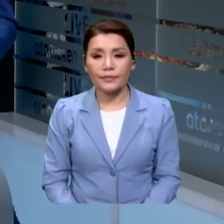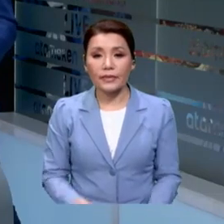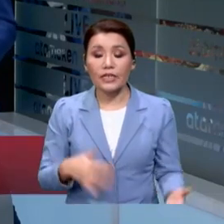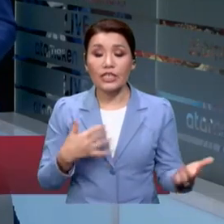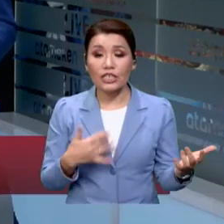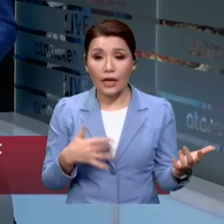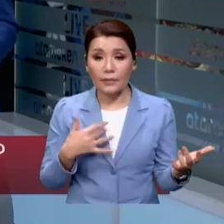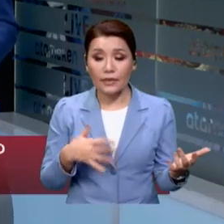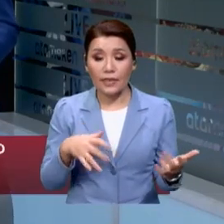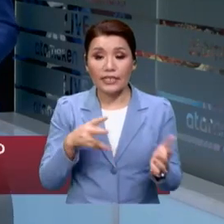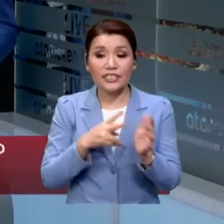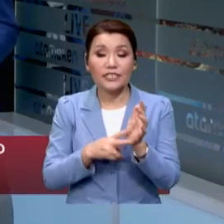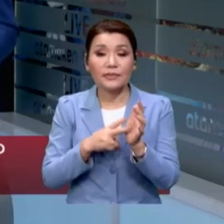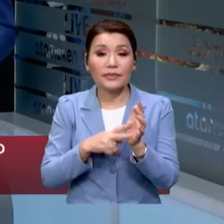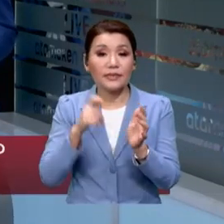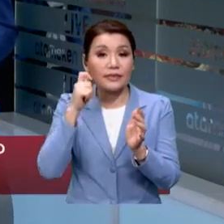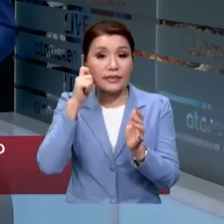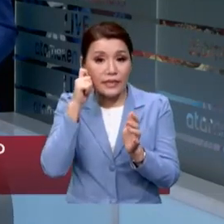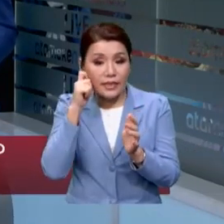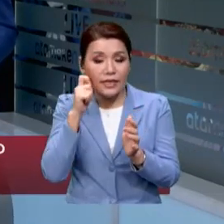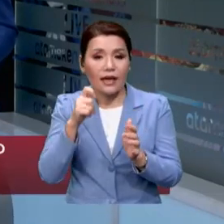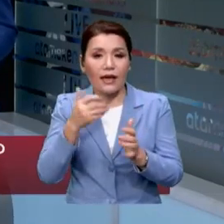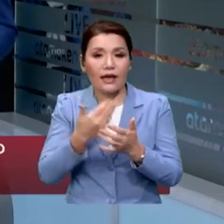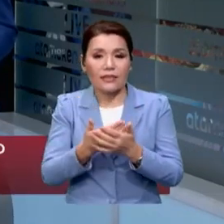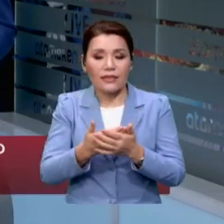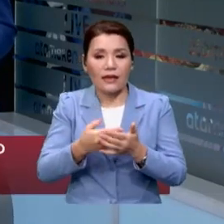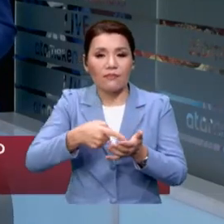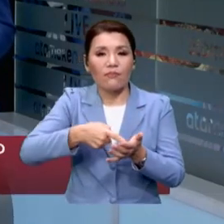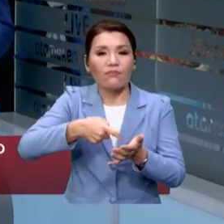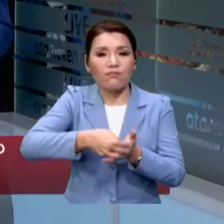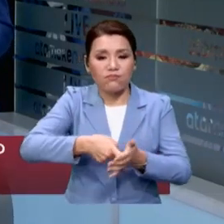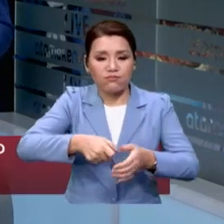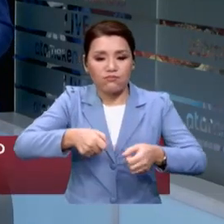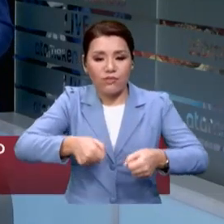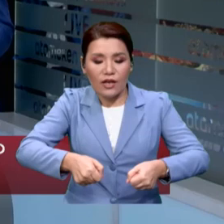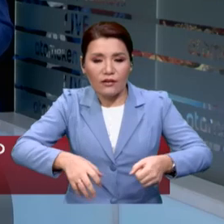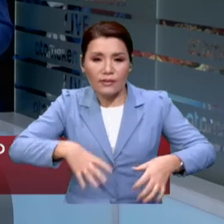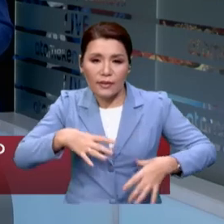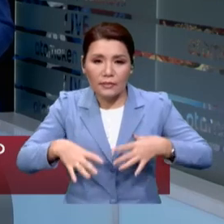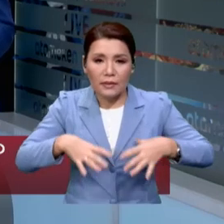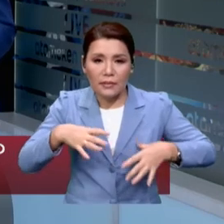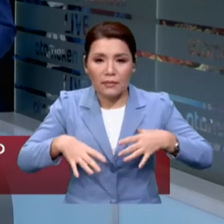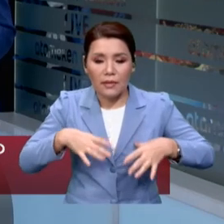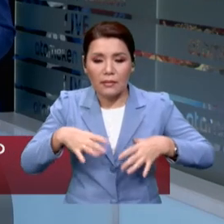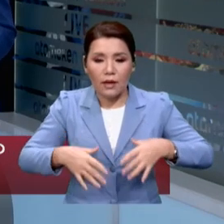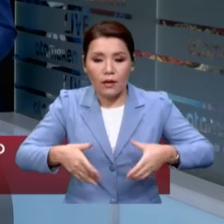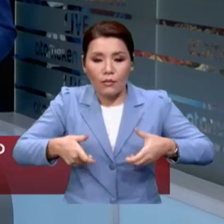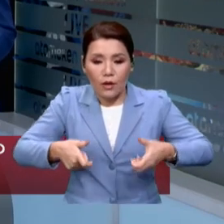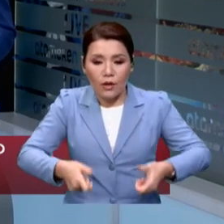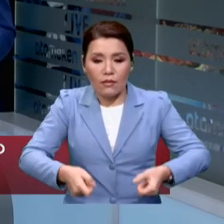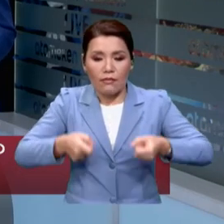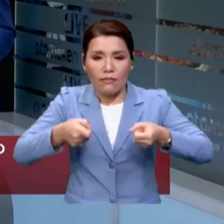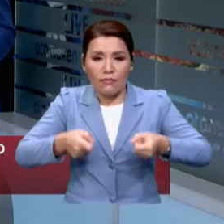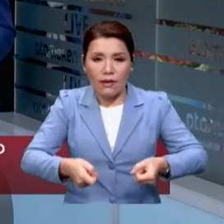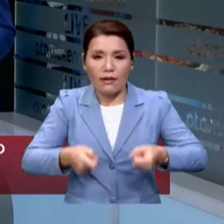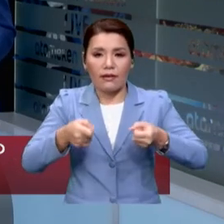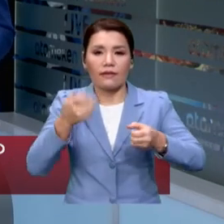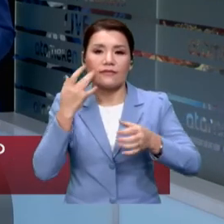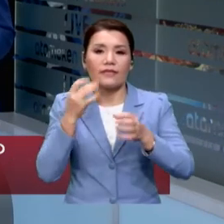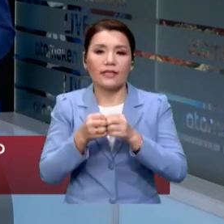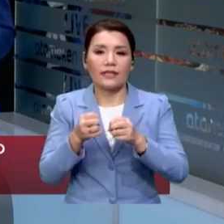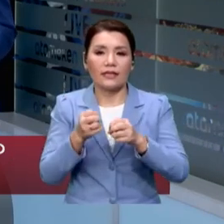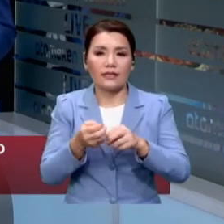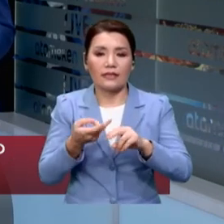Жамбылда 70-тен асқан ақсақалы шеге үстінде жаттығу жасап жүр. Қария бас бармақпен ақ кеудені жерден көтеру жаттығуын